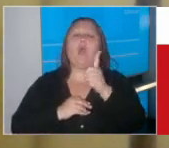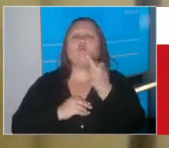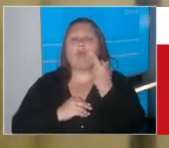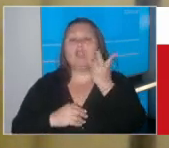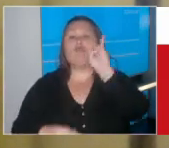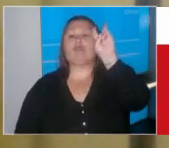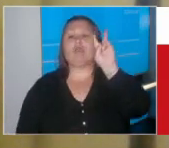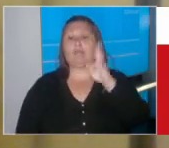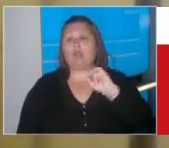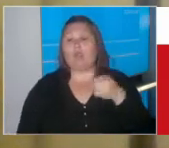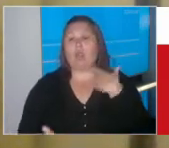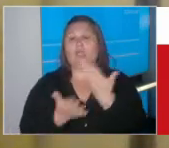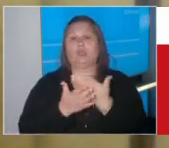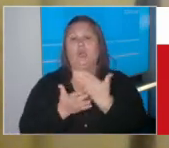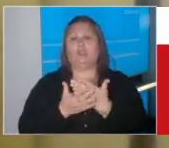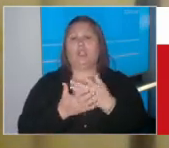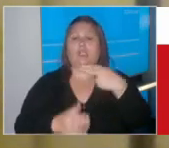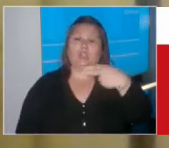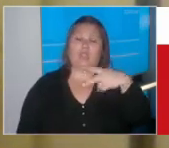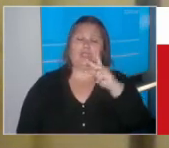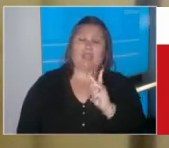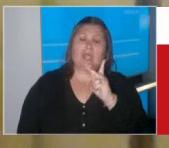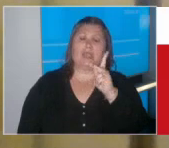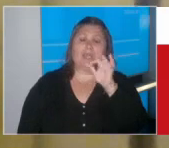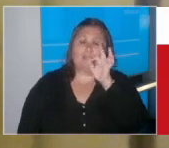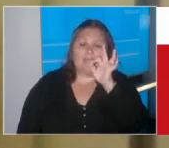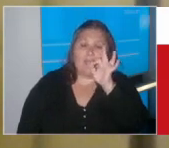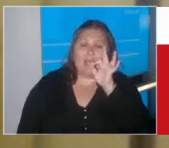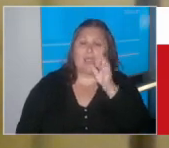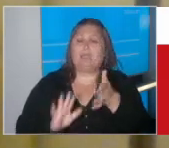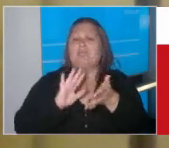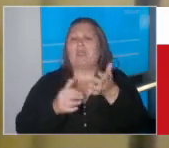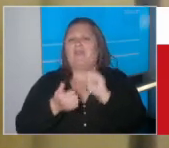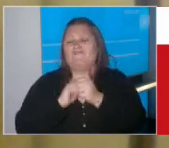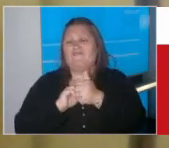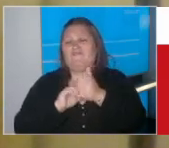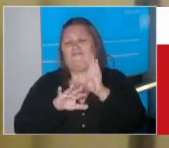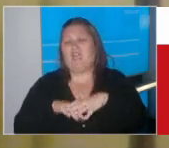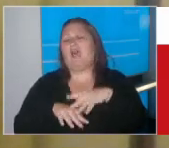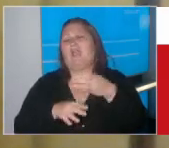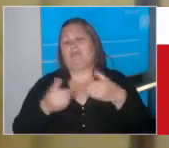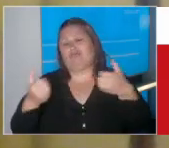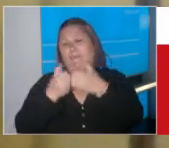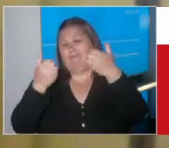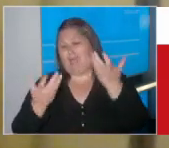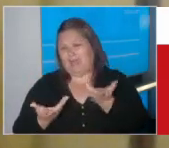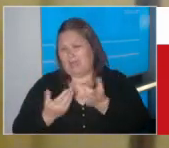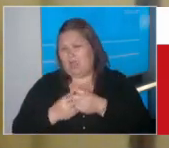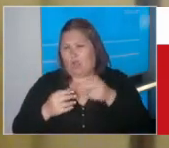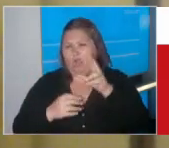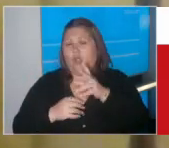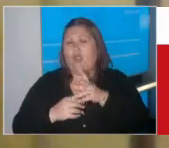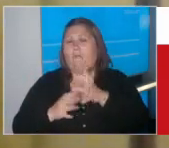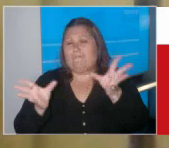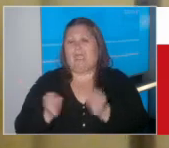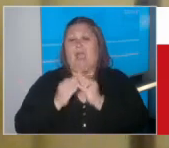בעיניי לפחות מכל העדויות של הדס קליין, על סיגרים ועל שמפניות ועל כל התיקים של נתניהו ביחד. אני אומרת דבר כזה, אם זה